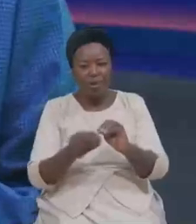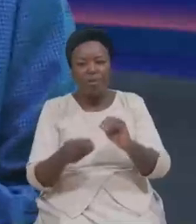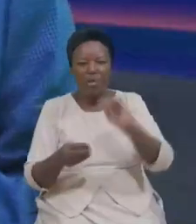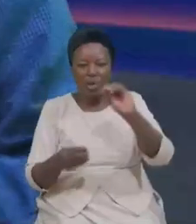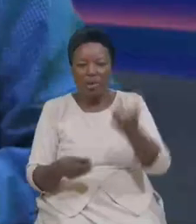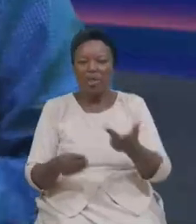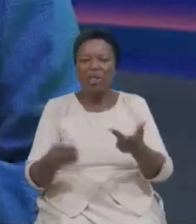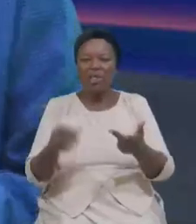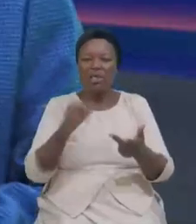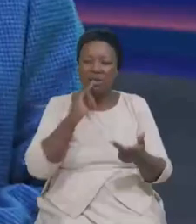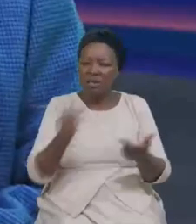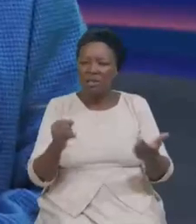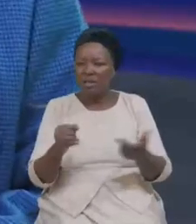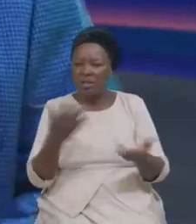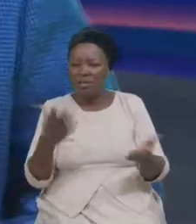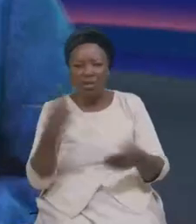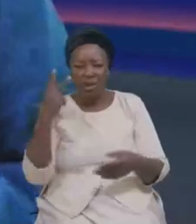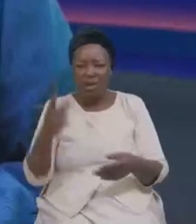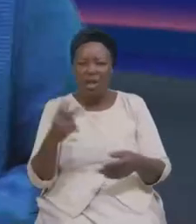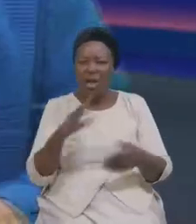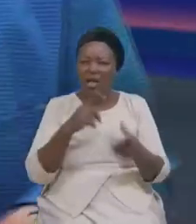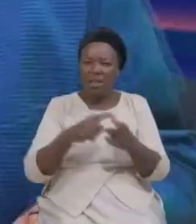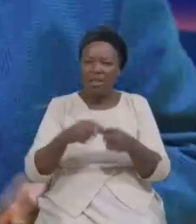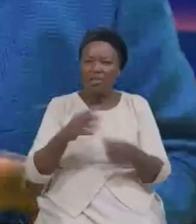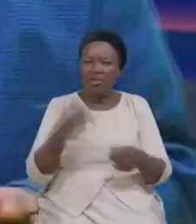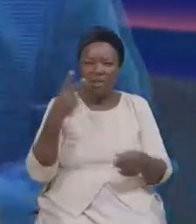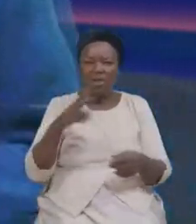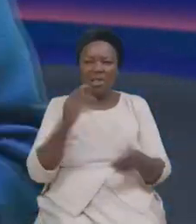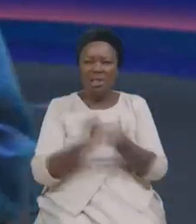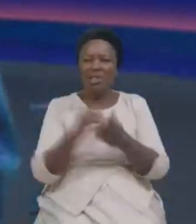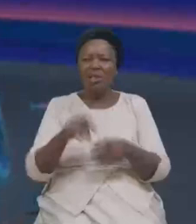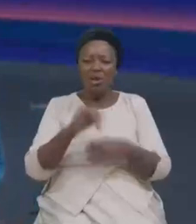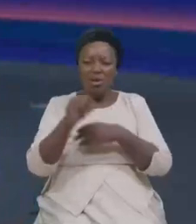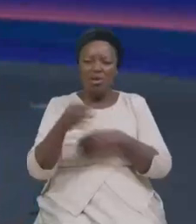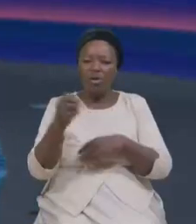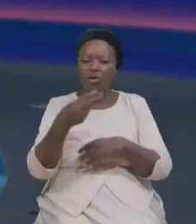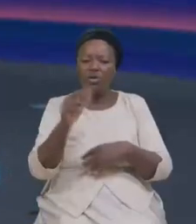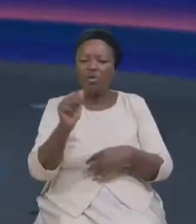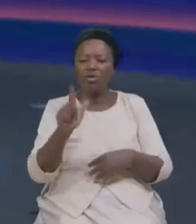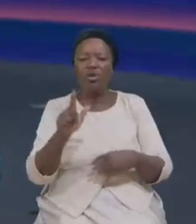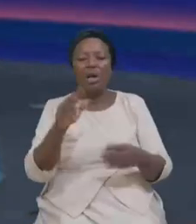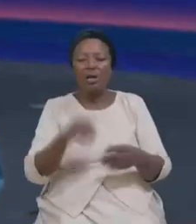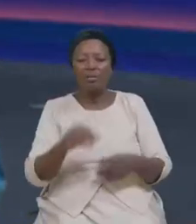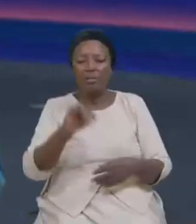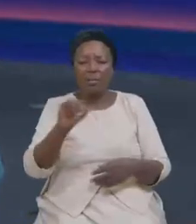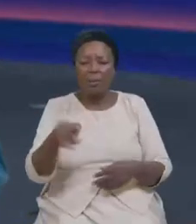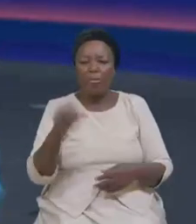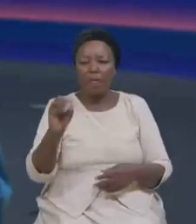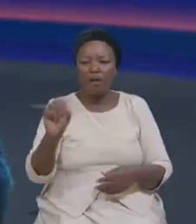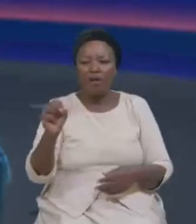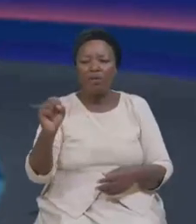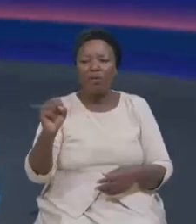ont fait, sous le leadership de Josaphat ont fait, ils ont loué le Seigneur. Et comme ils ont crié, les murailles sont